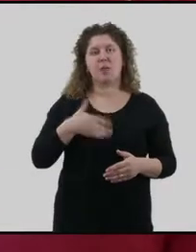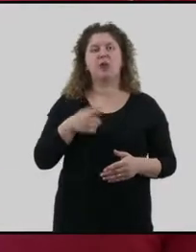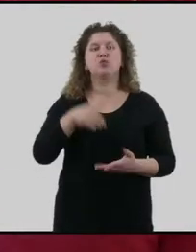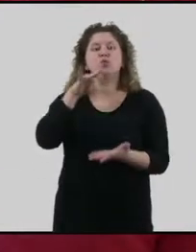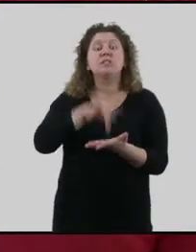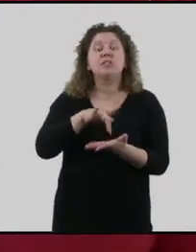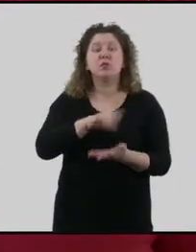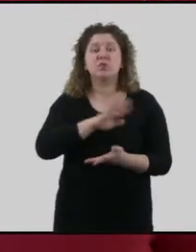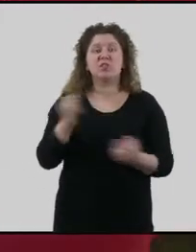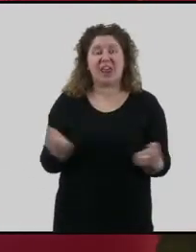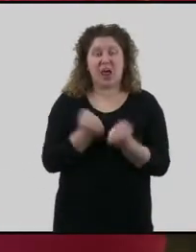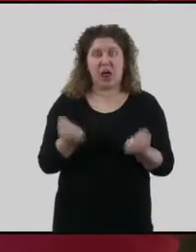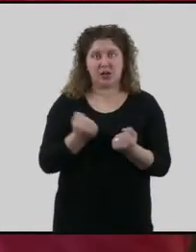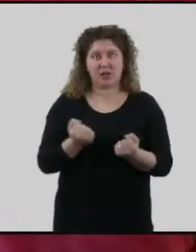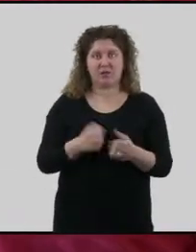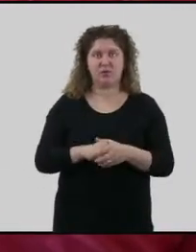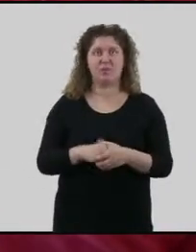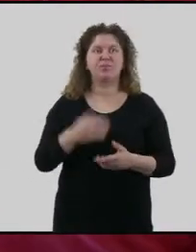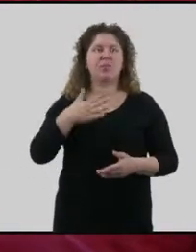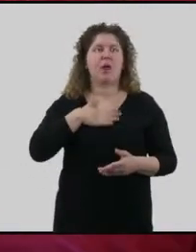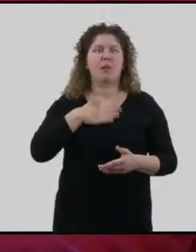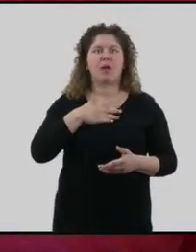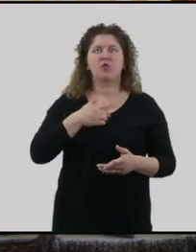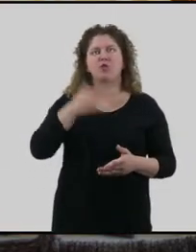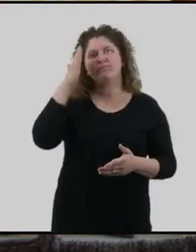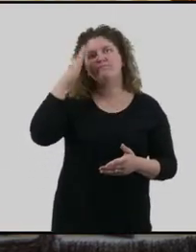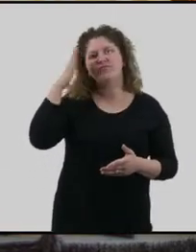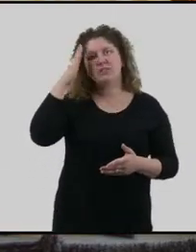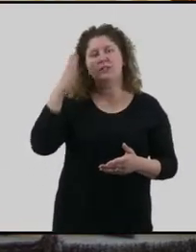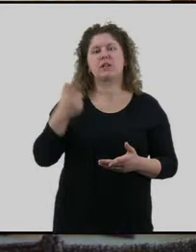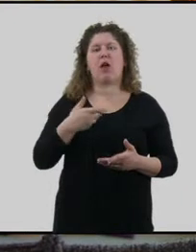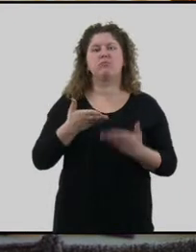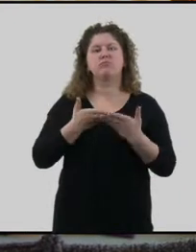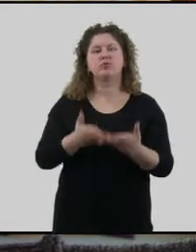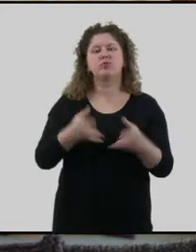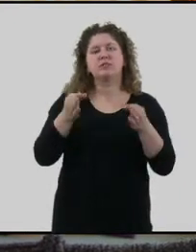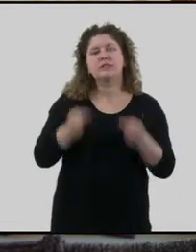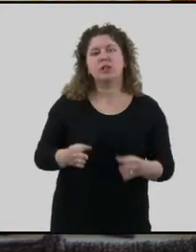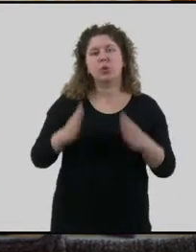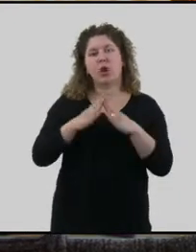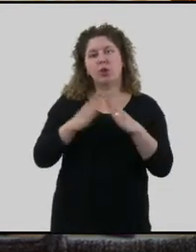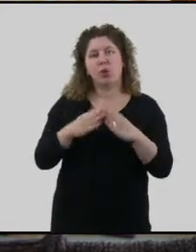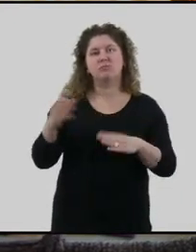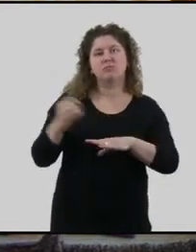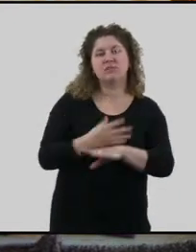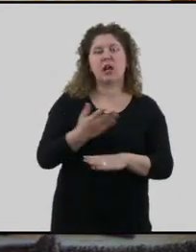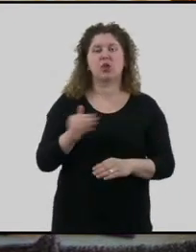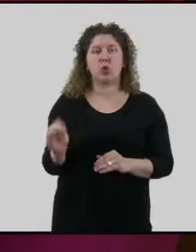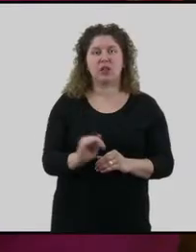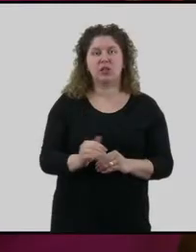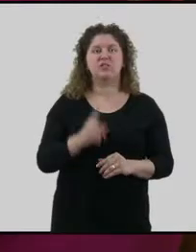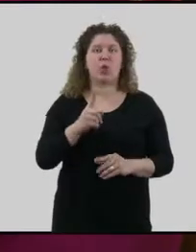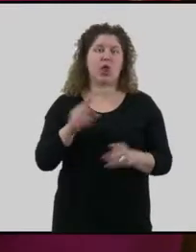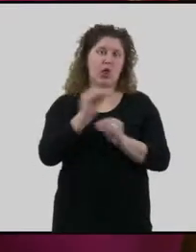ove udruge. Naša je vizija pružiti djeci siguran dom, sretno djetinjstvo